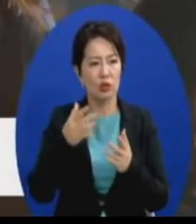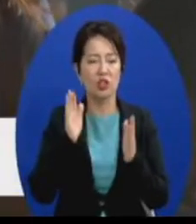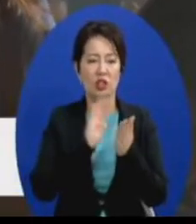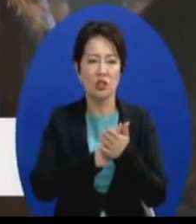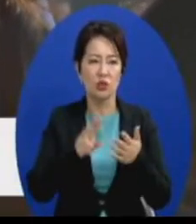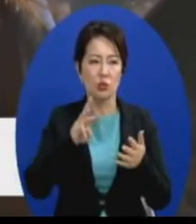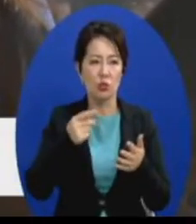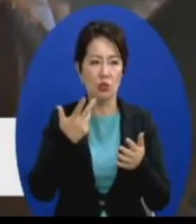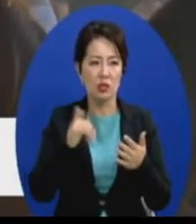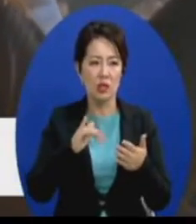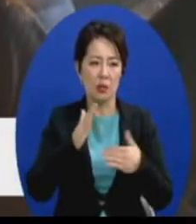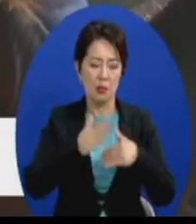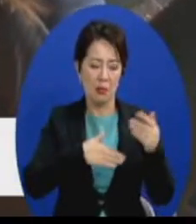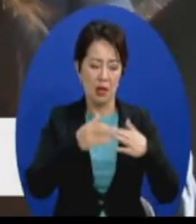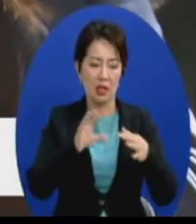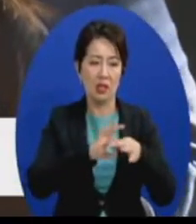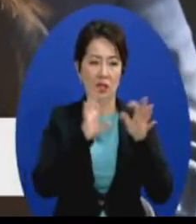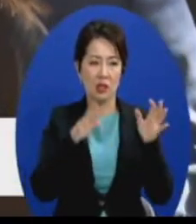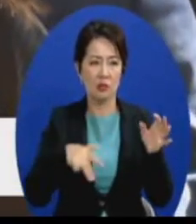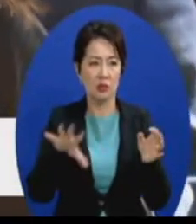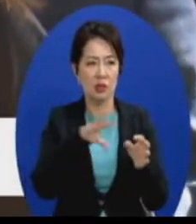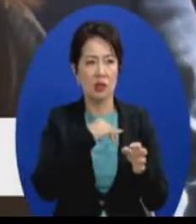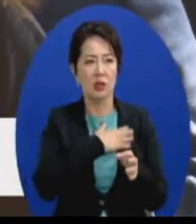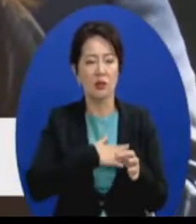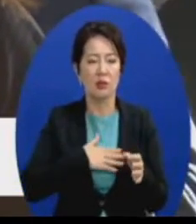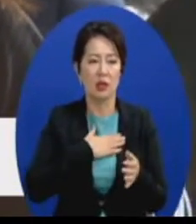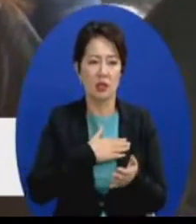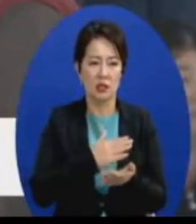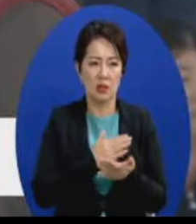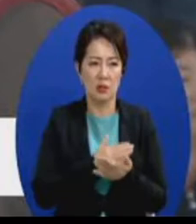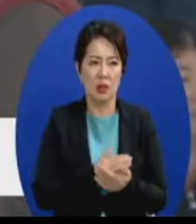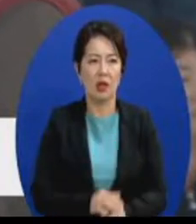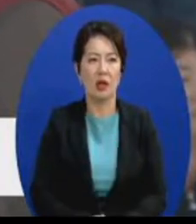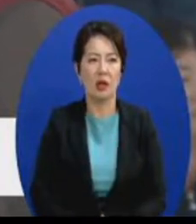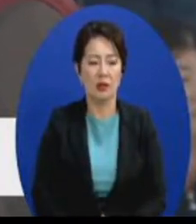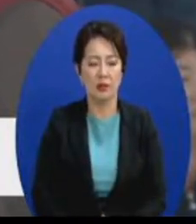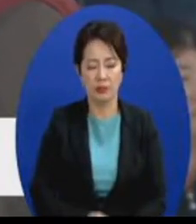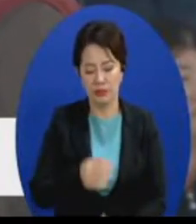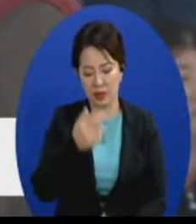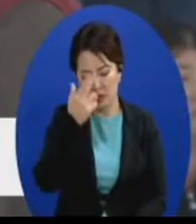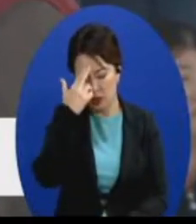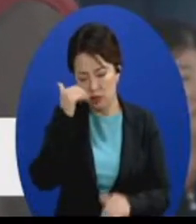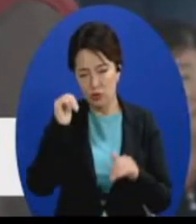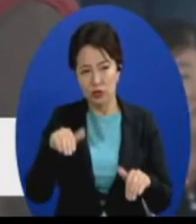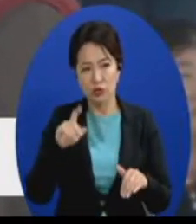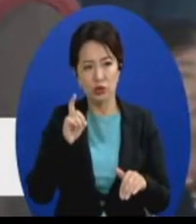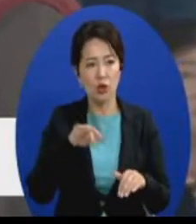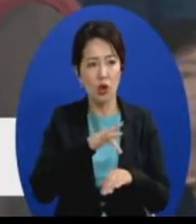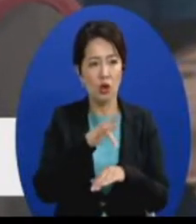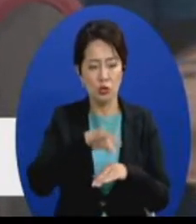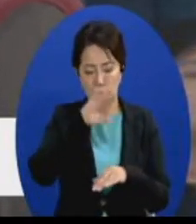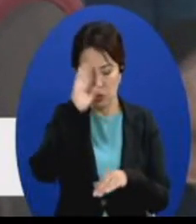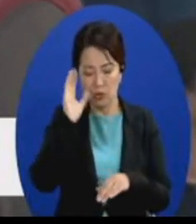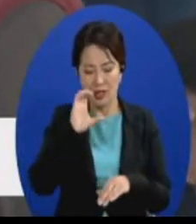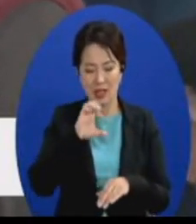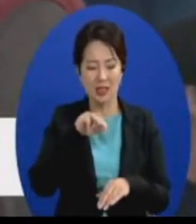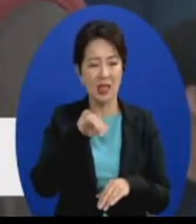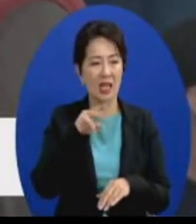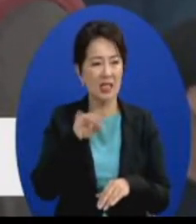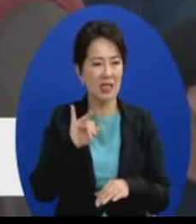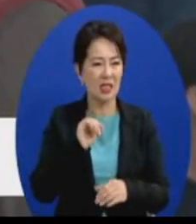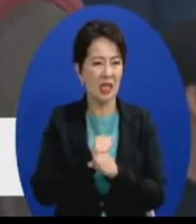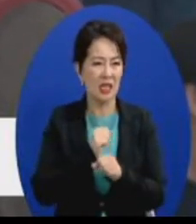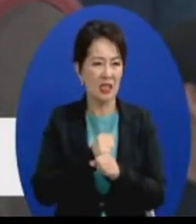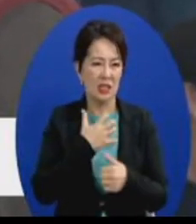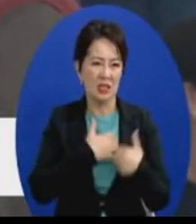өргөө шинэ музей барилгатай олж байгаадаа одоо бид бүхэн бас туйлын их баяртай байгаа. Чинь судлал ялангуяа дулааны станцын ажлыг